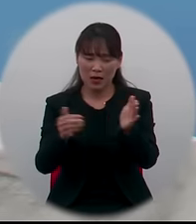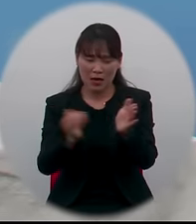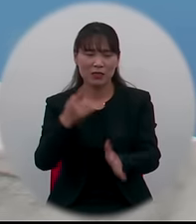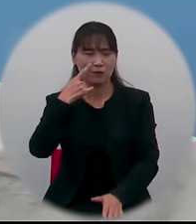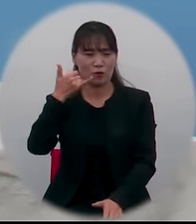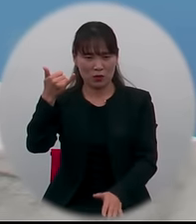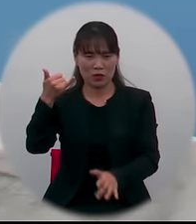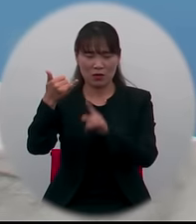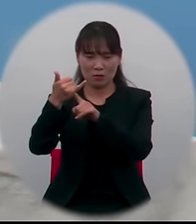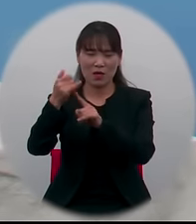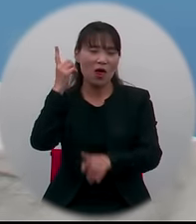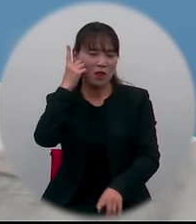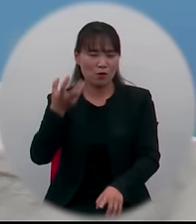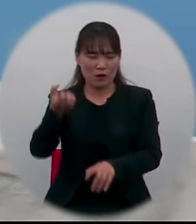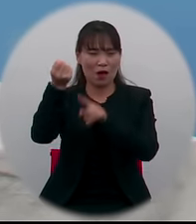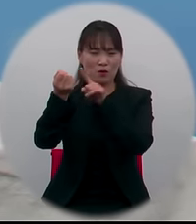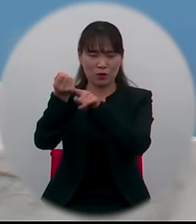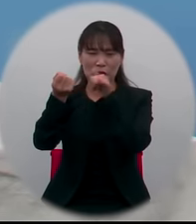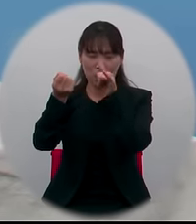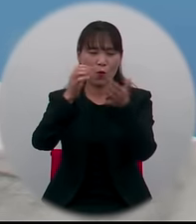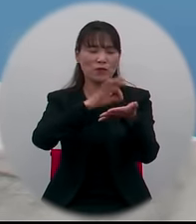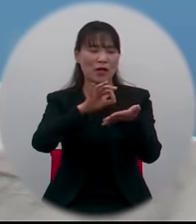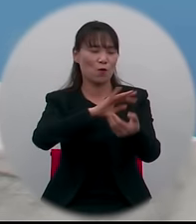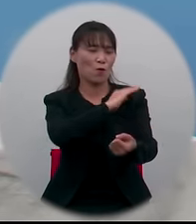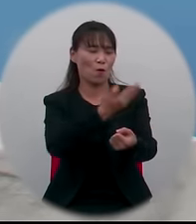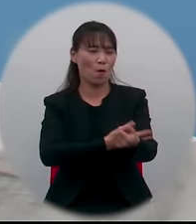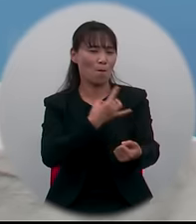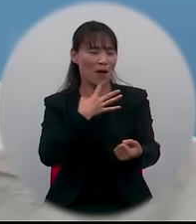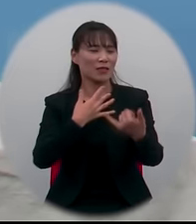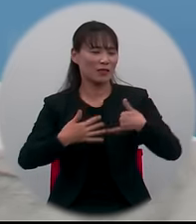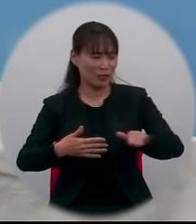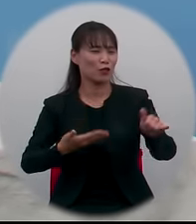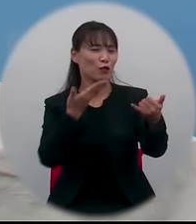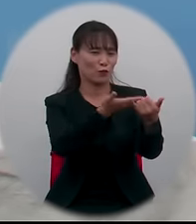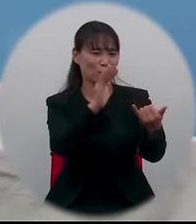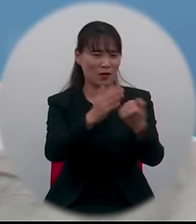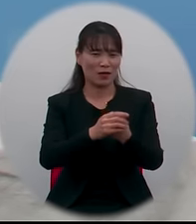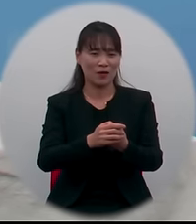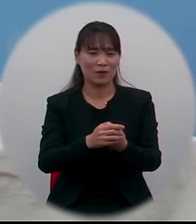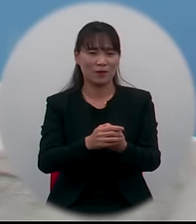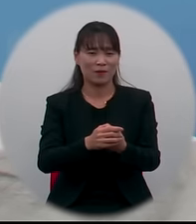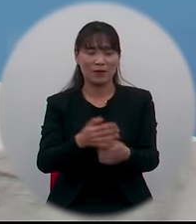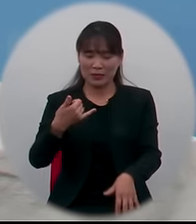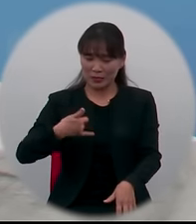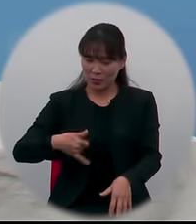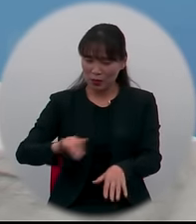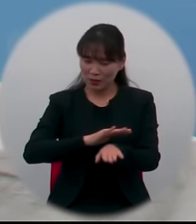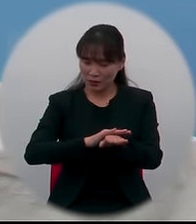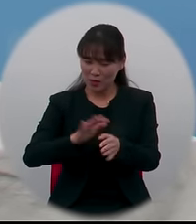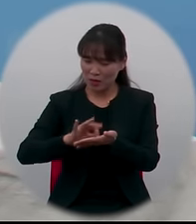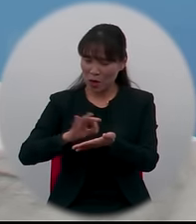소유권을 가지신 상태에서 사용권만 자녀에게 부여하시는 겁니다 그리고 나서 자녀가 주체적으로 어느 정도 잘 쓸 수